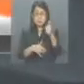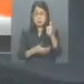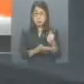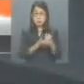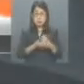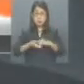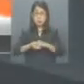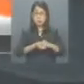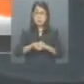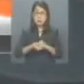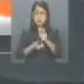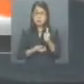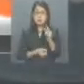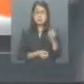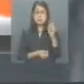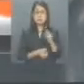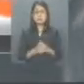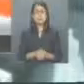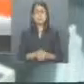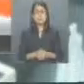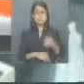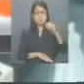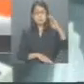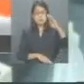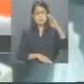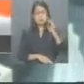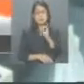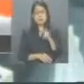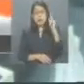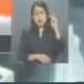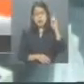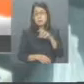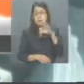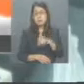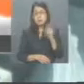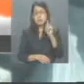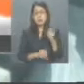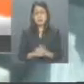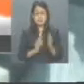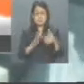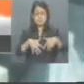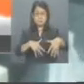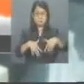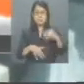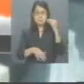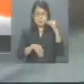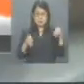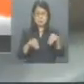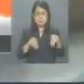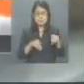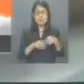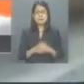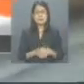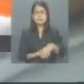ะ ในการทำงานนี้นะครับเราได้รับข่าวสารจากพี่น้องประชาชนในพื้นที่นะครับตลอดจนเ